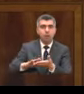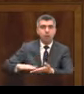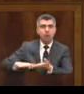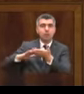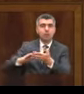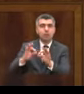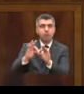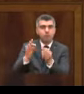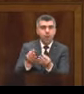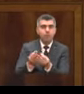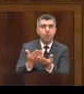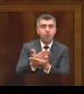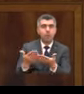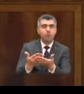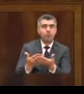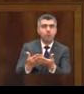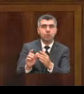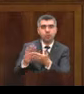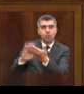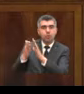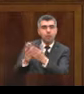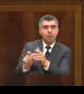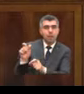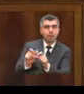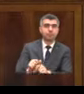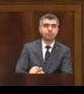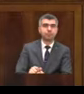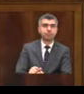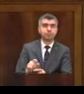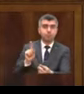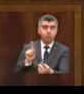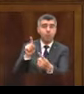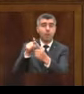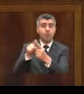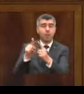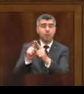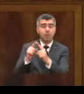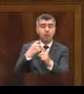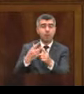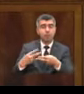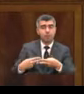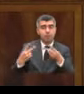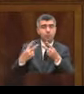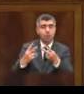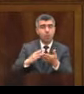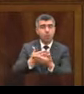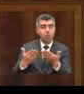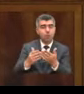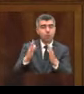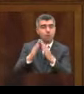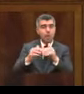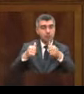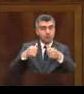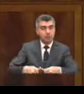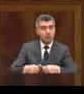الأخرى ومؤسسات المجتمع المدني. فمباشرة بعد إعلان حالة الطوارئ الصحية قامت وزارة التضامن